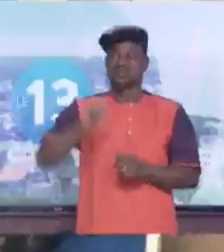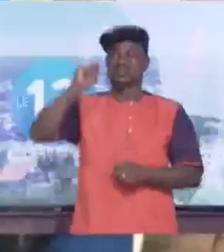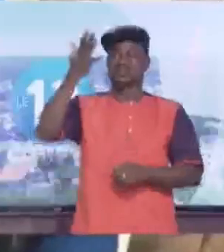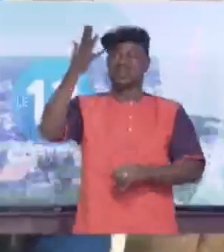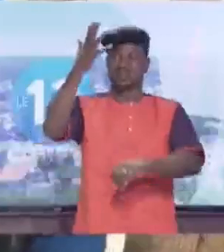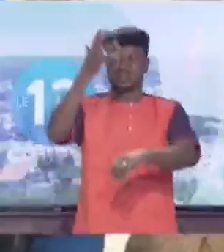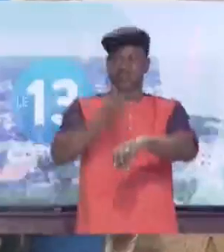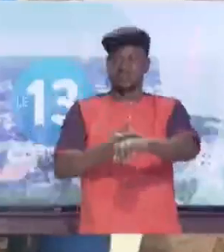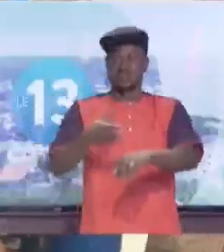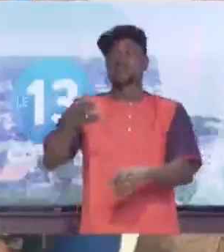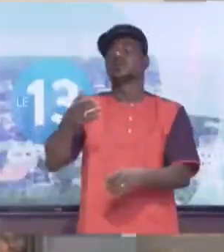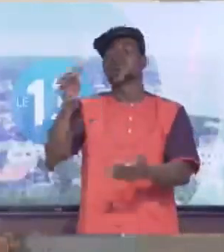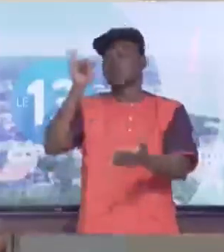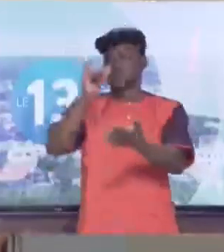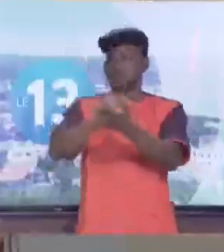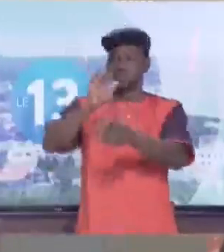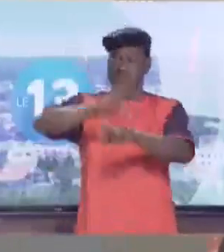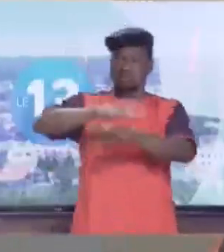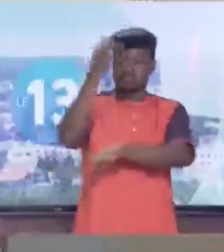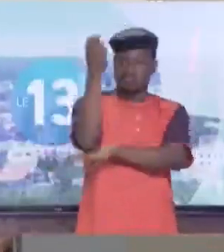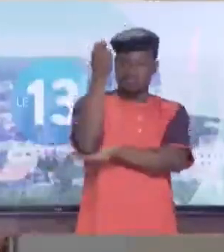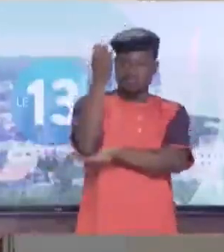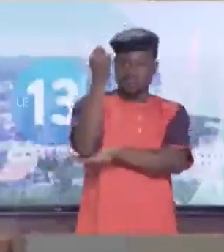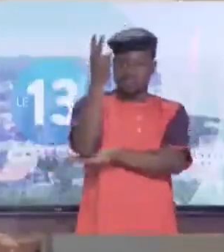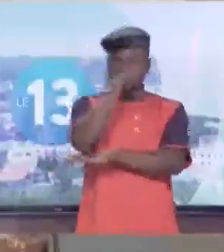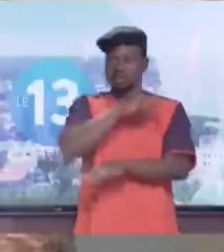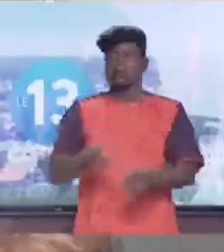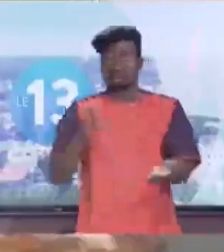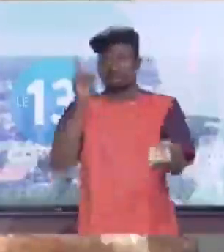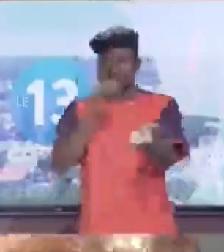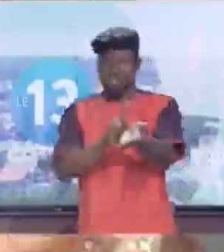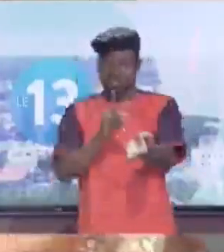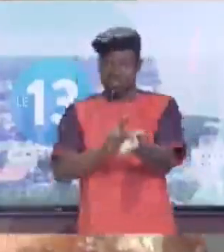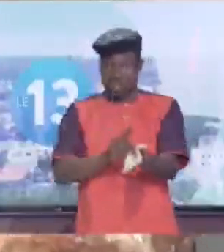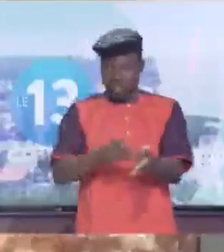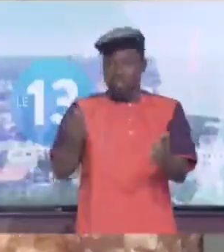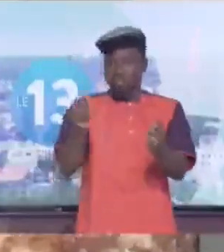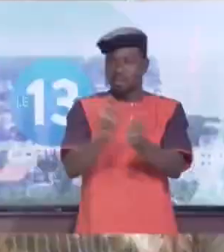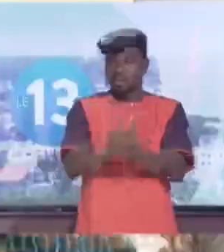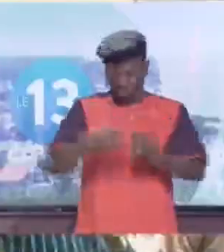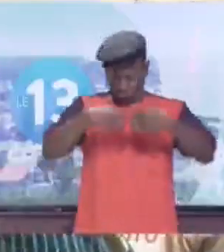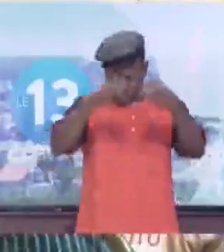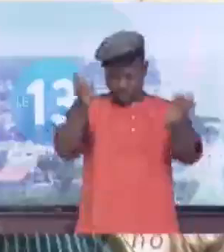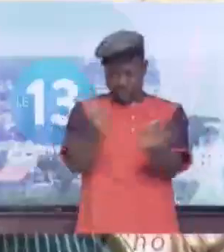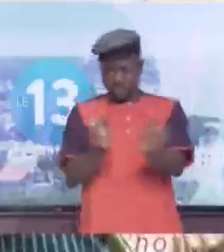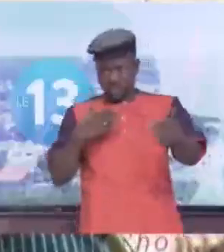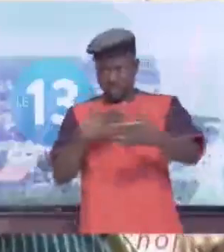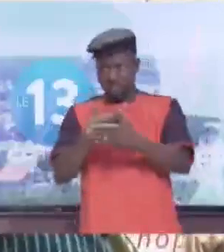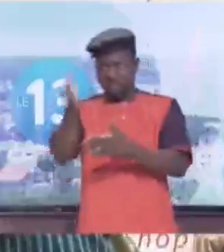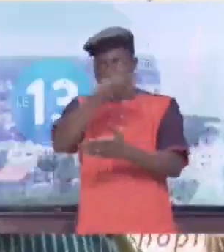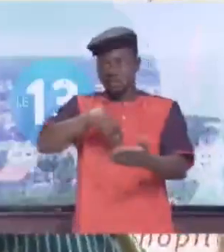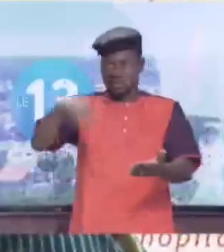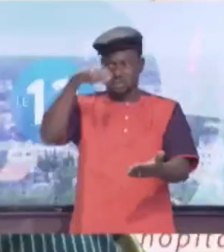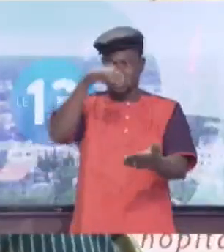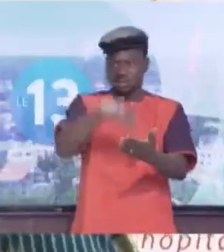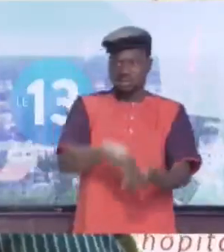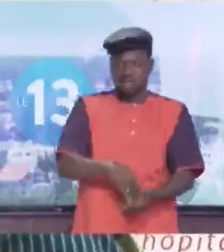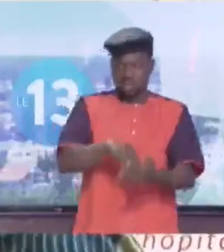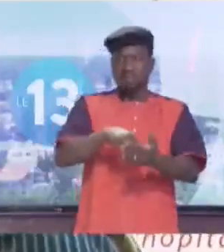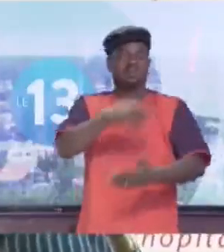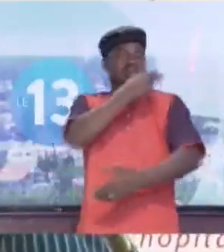Il est 15 h cet après-midi. Dr Ousmane Bougma et sa délégation arrivent au centre hospitalier universitaire de